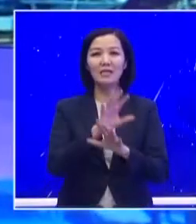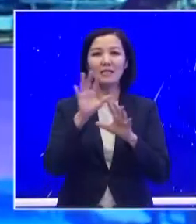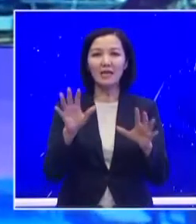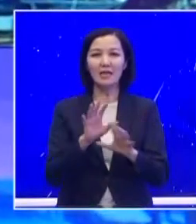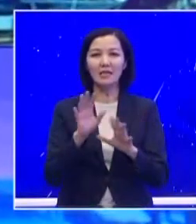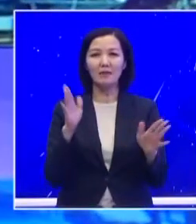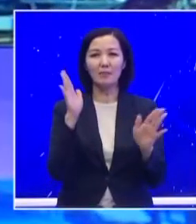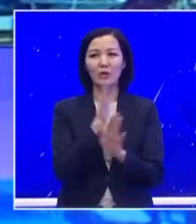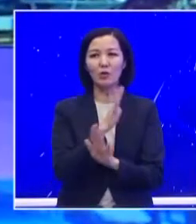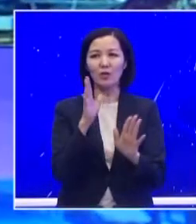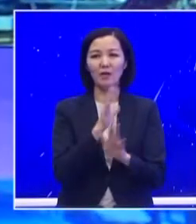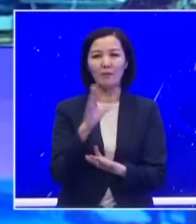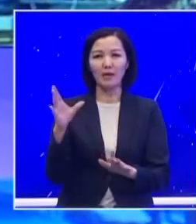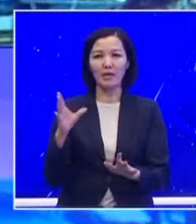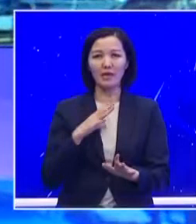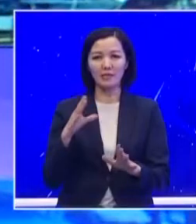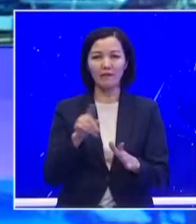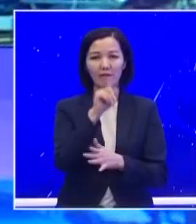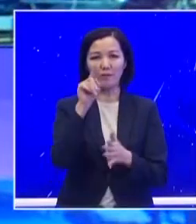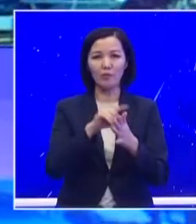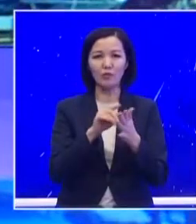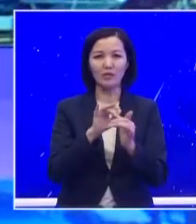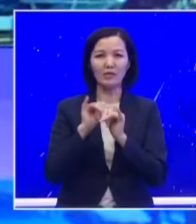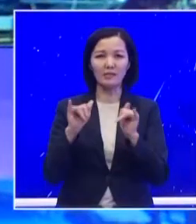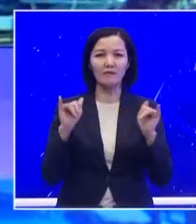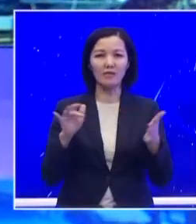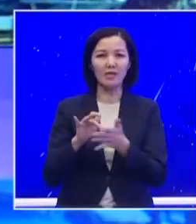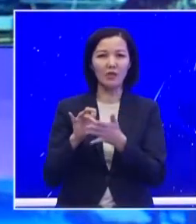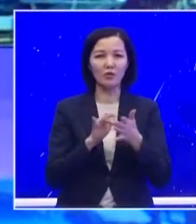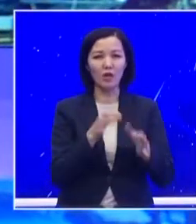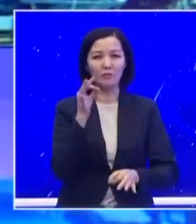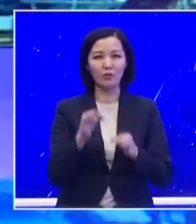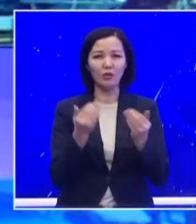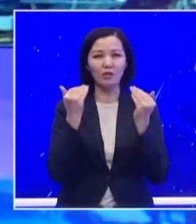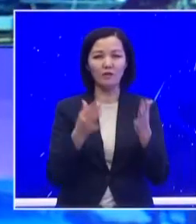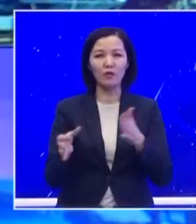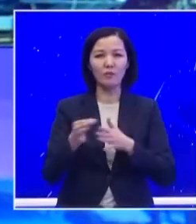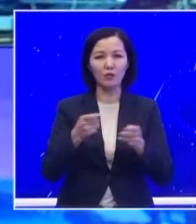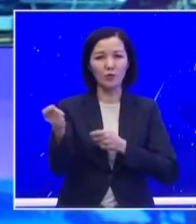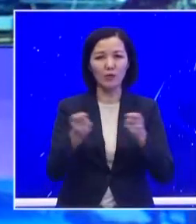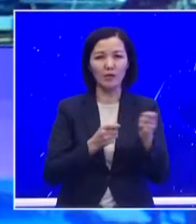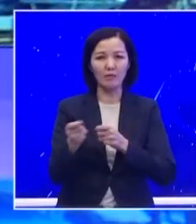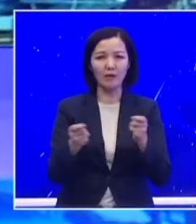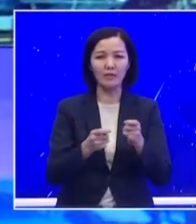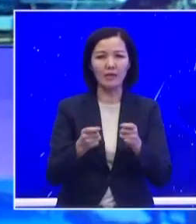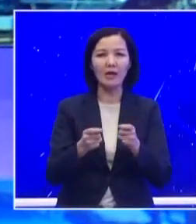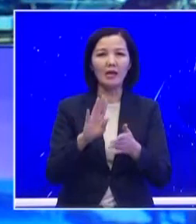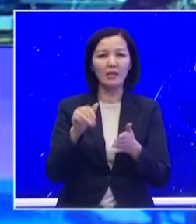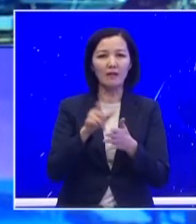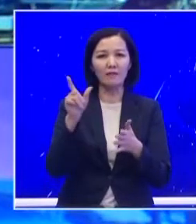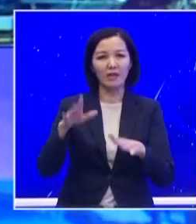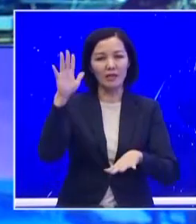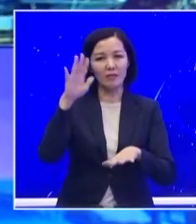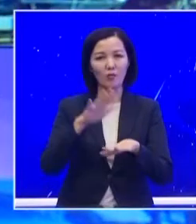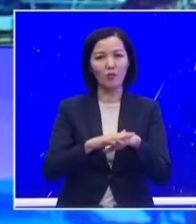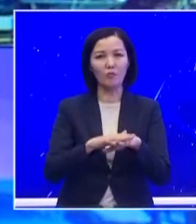Сохраняя природные богатства, вопросы развития экотуризма обсудили сегодня в областном акимате. В заседании под председательством акимобласти приняли